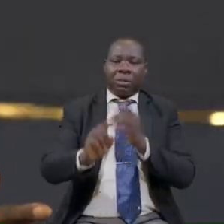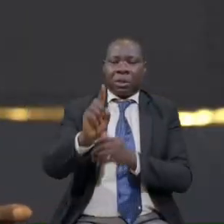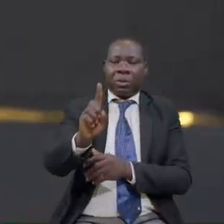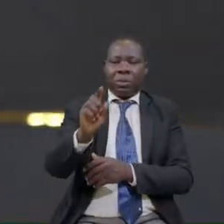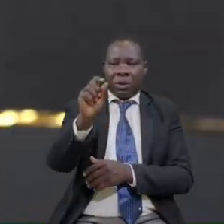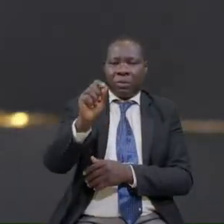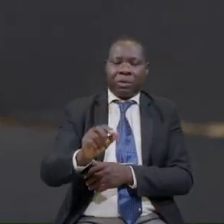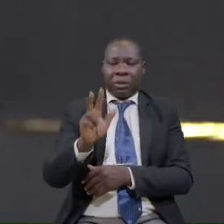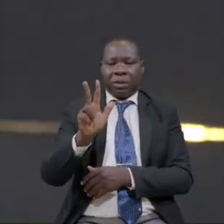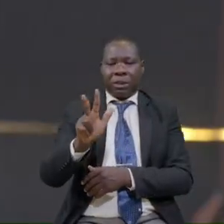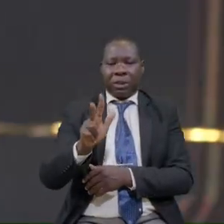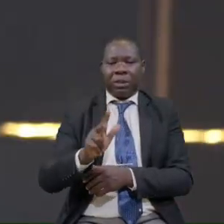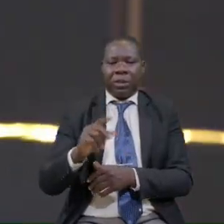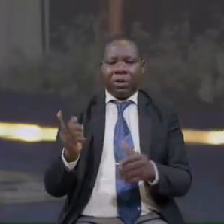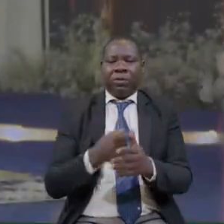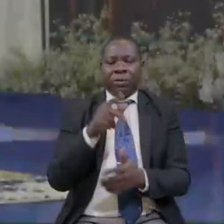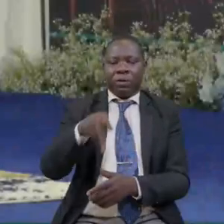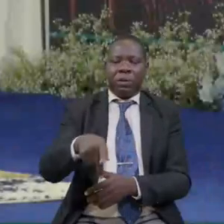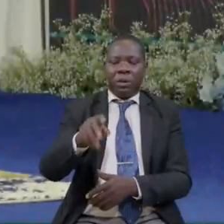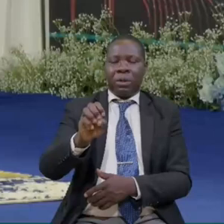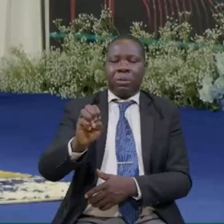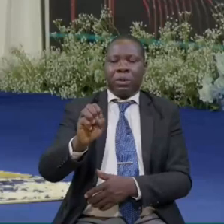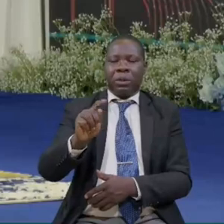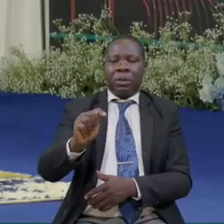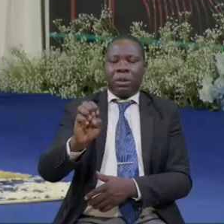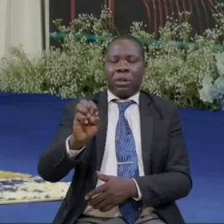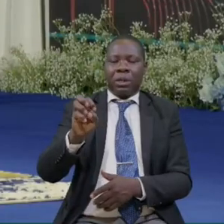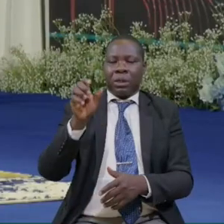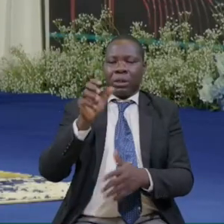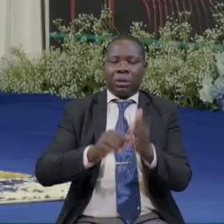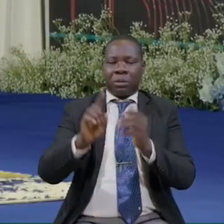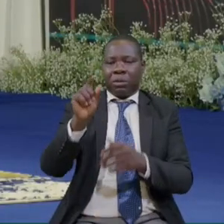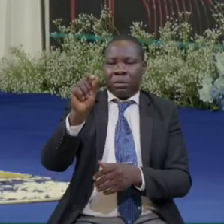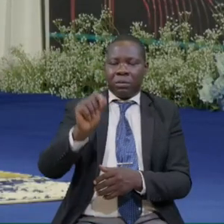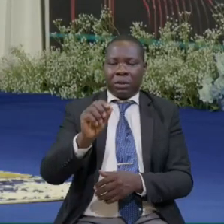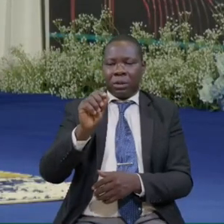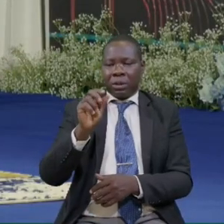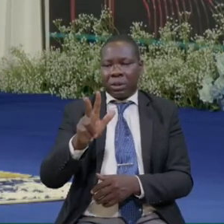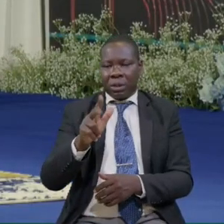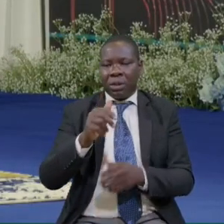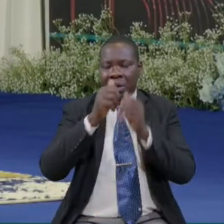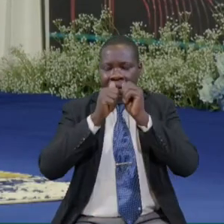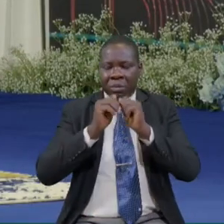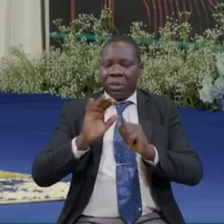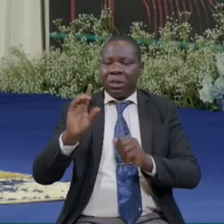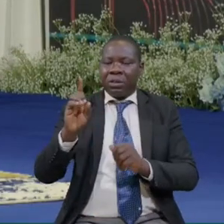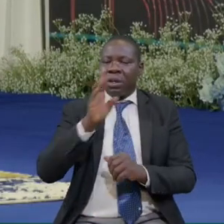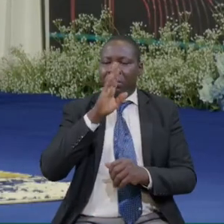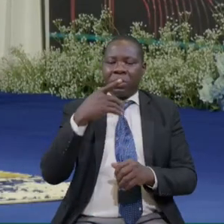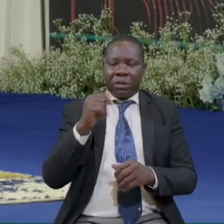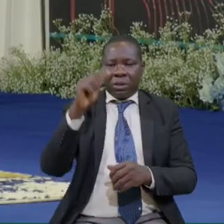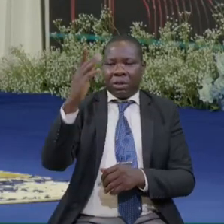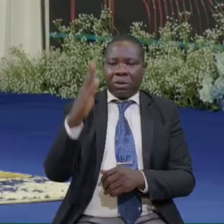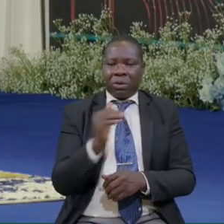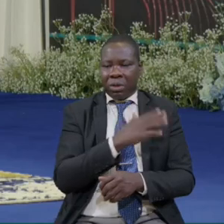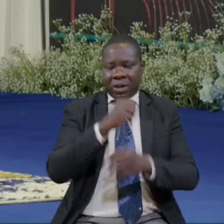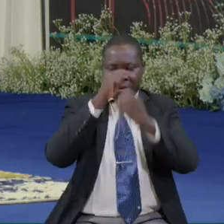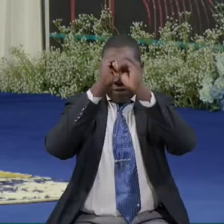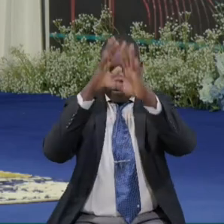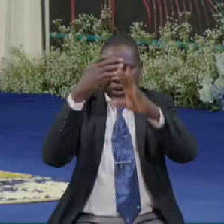1 Pierre chapitre 1, le verset 3 qui dit: béni soit Dieu le Père de